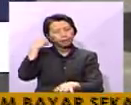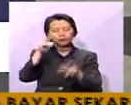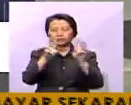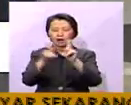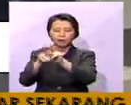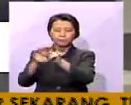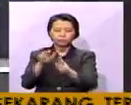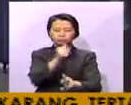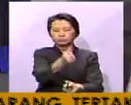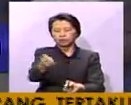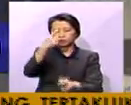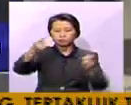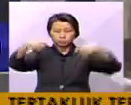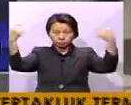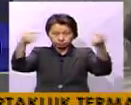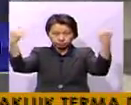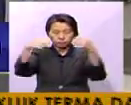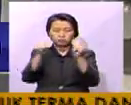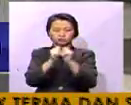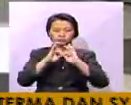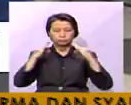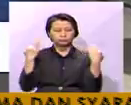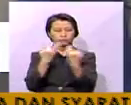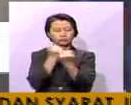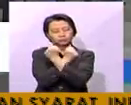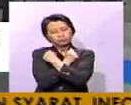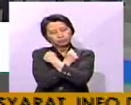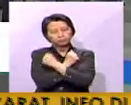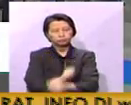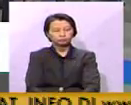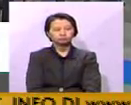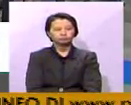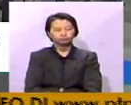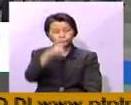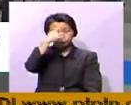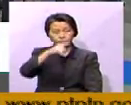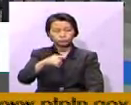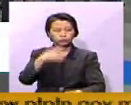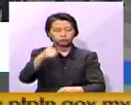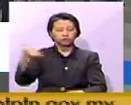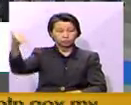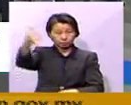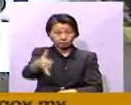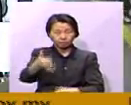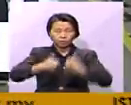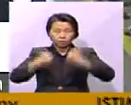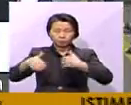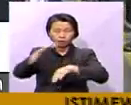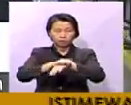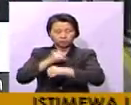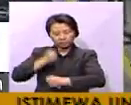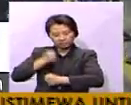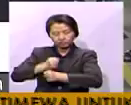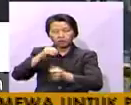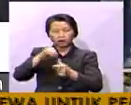halaman masing-masing untuk menyambut perayaan ini bersama keluarga tersayang. Bagi anak-anak yang merantau sama ada atas faktor kerja